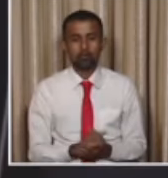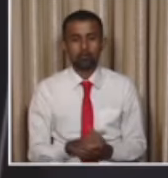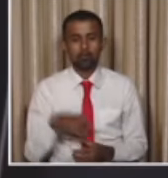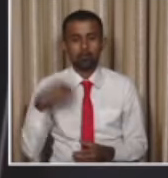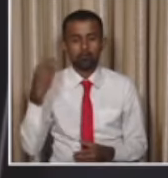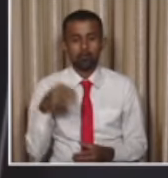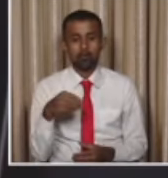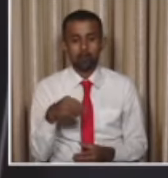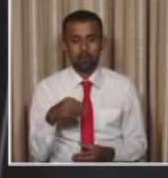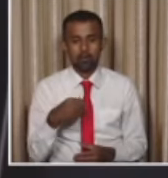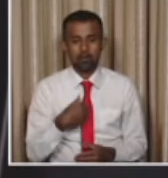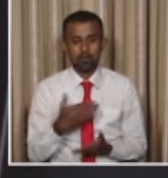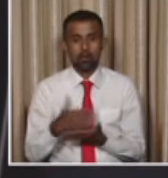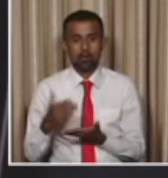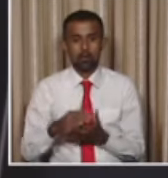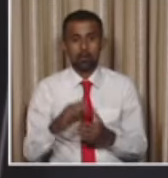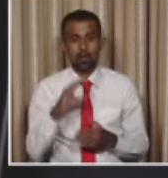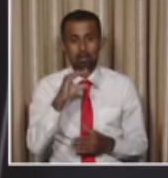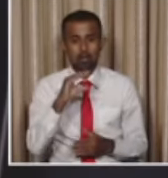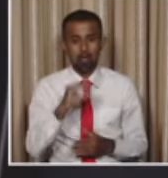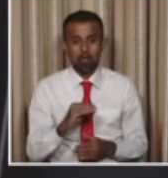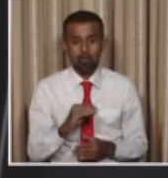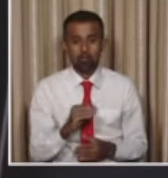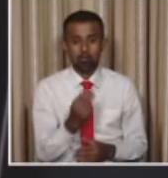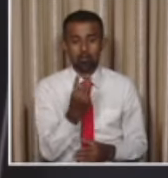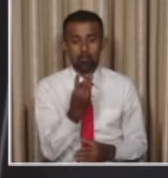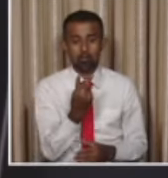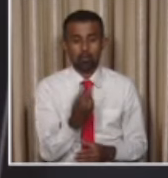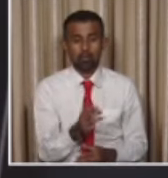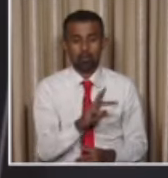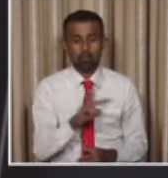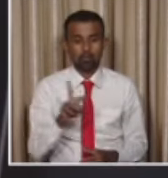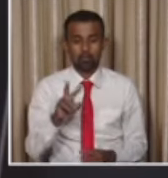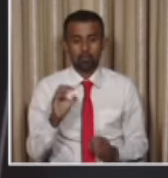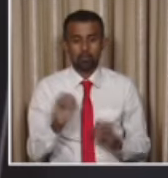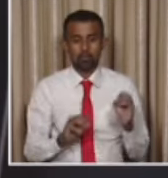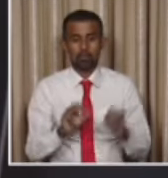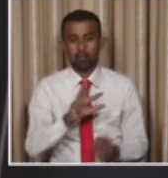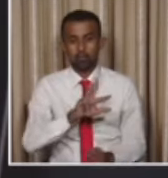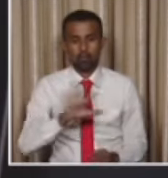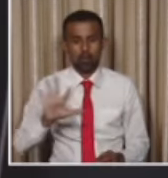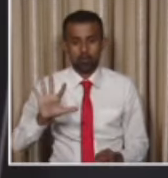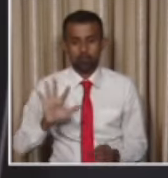අනුන්ගේ ණය අපි ගෙවල අඩු කරගන්න ඕනේ 2032 වෙනකොට 95%ට.